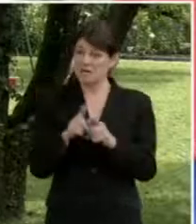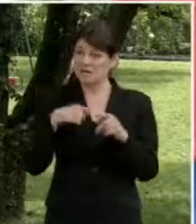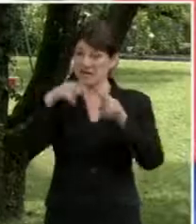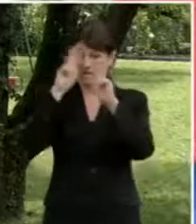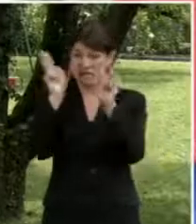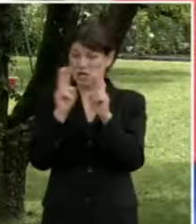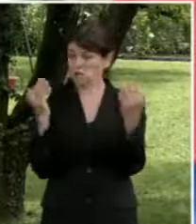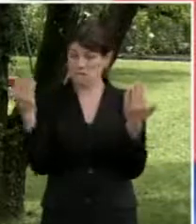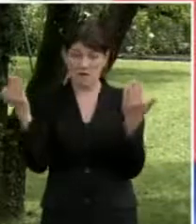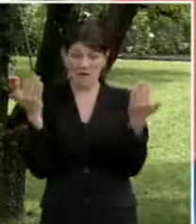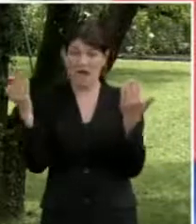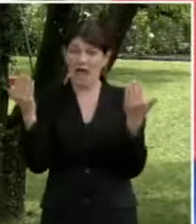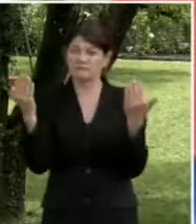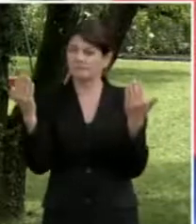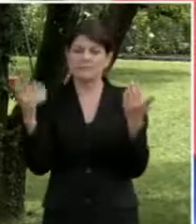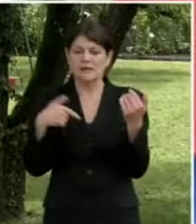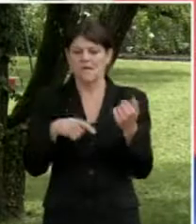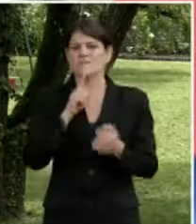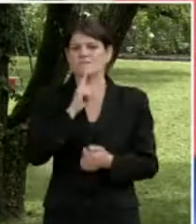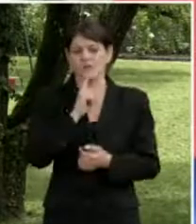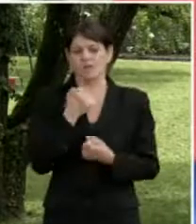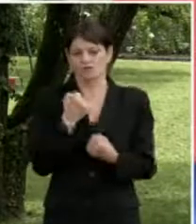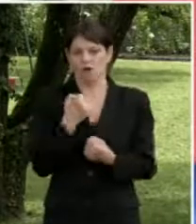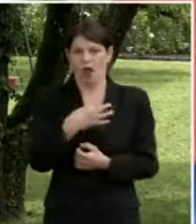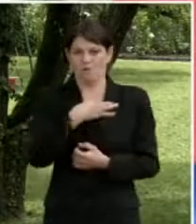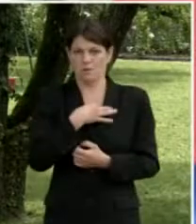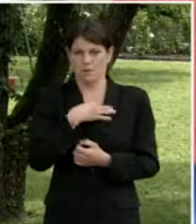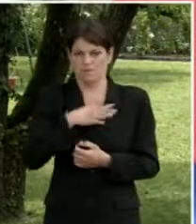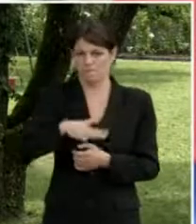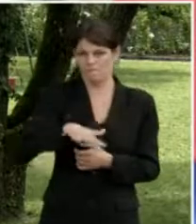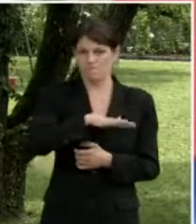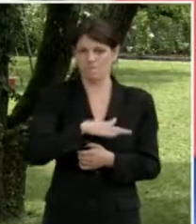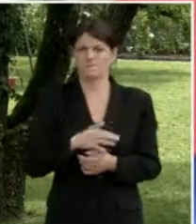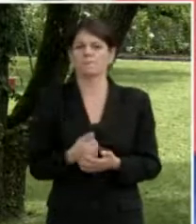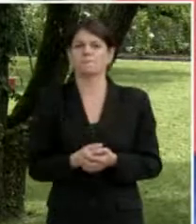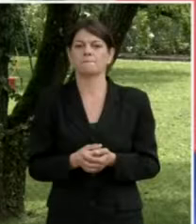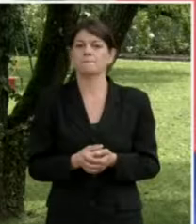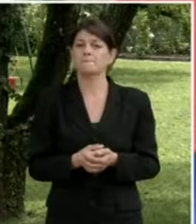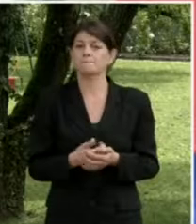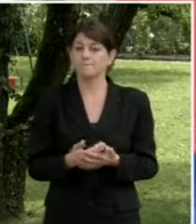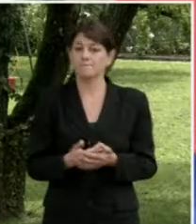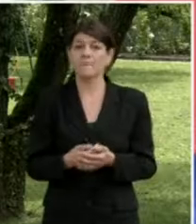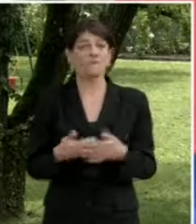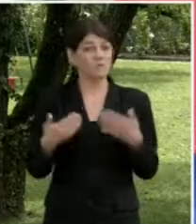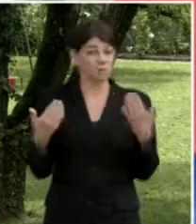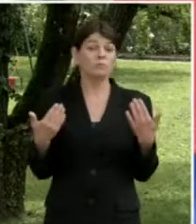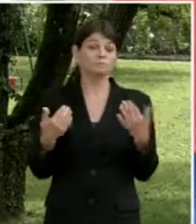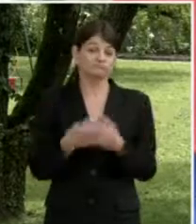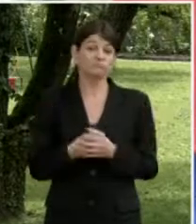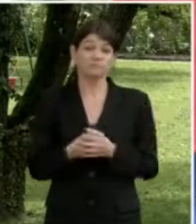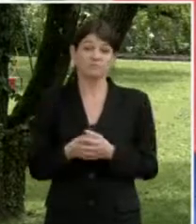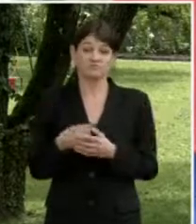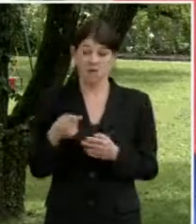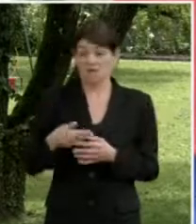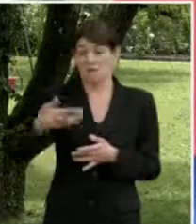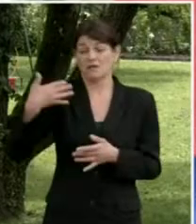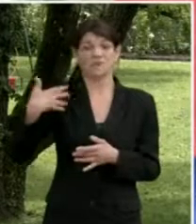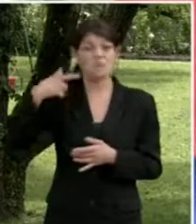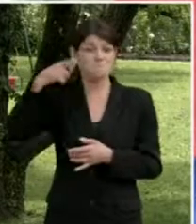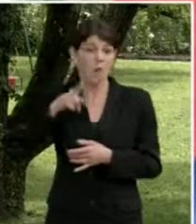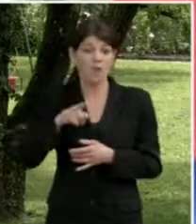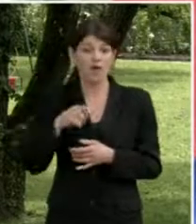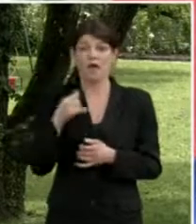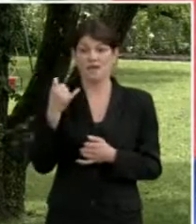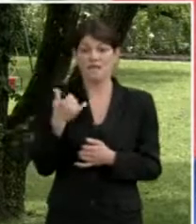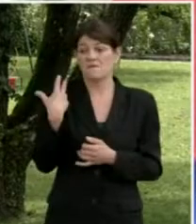internationalen Vergleich weniger stark betroffen hat und dass in den letzten Monaten